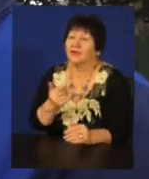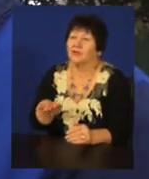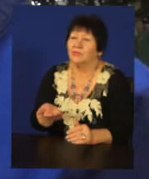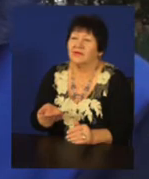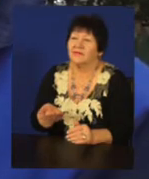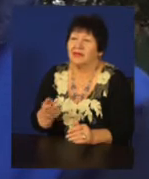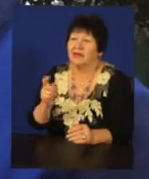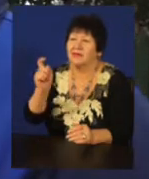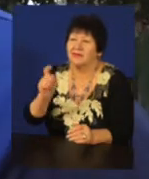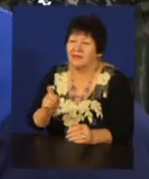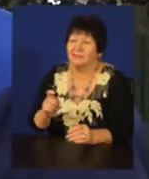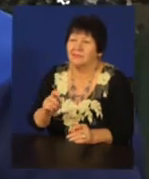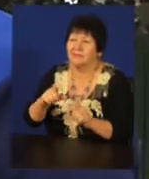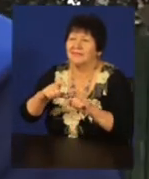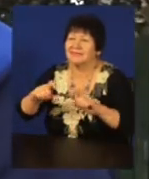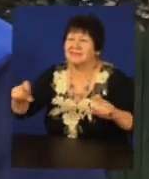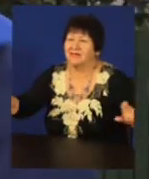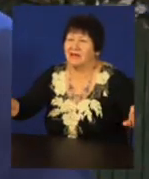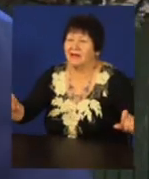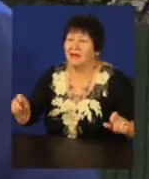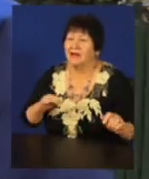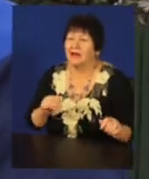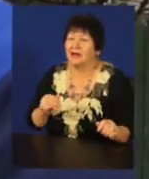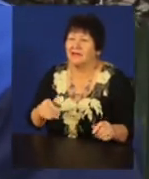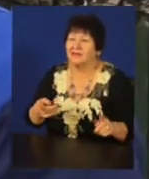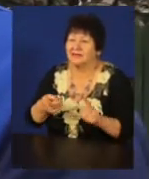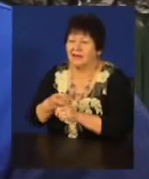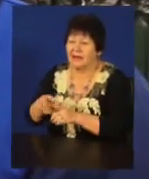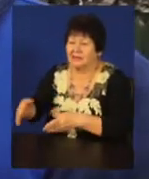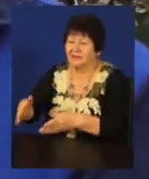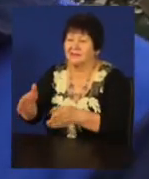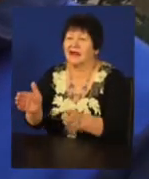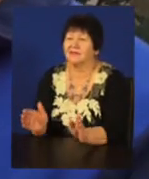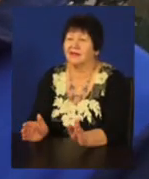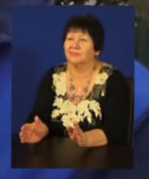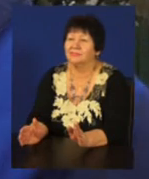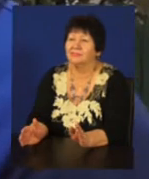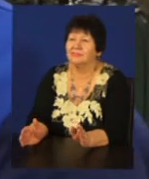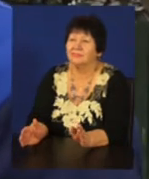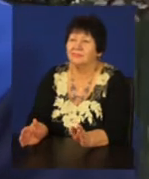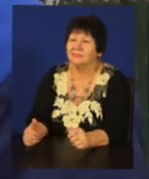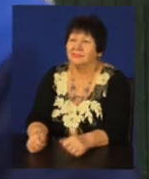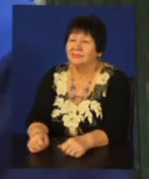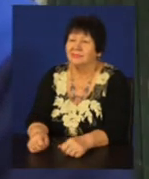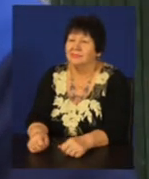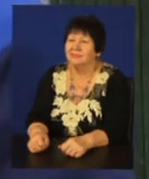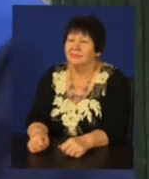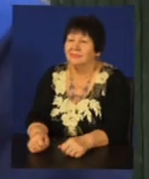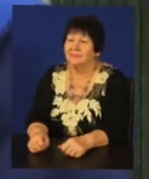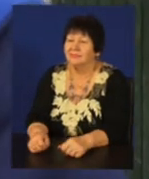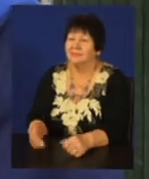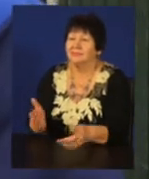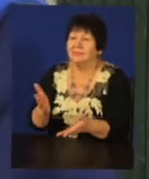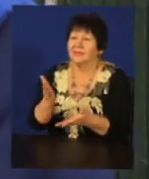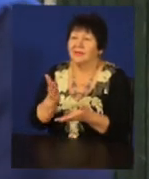depistăm țevile de... Cele care ilegale trase, prin harmanii. Foarte bine ar fi și, da, și ilegale, da. Dar de ce nu? Fiindcă